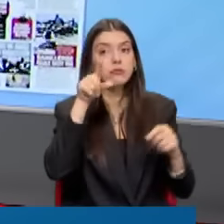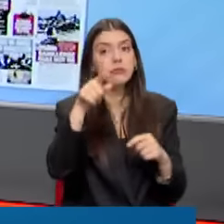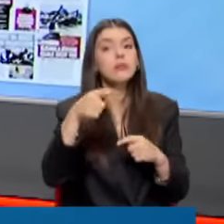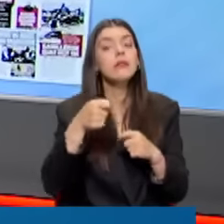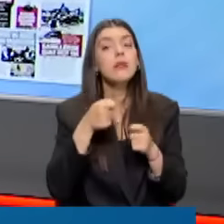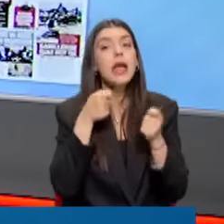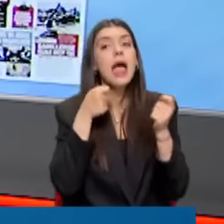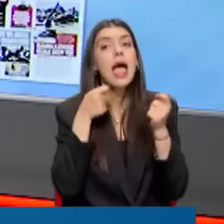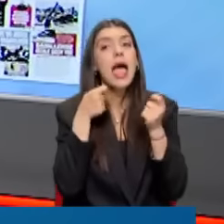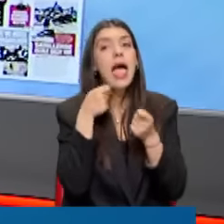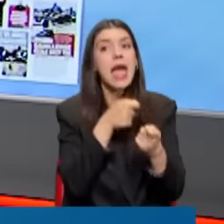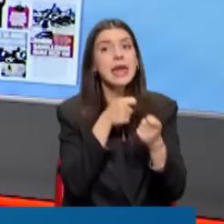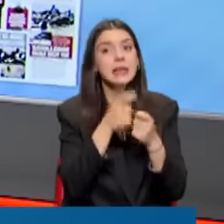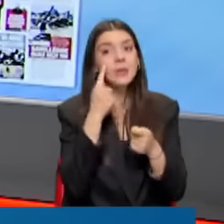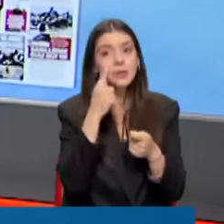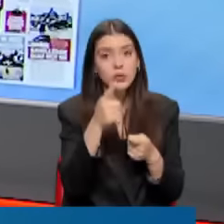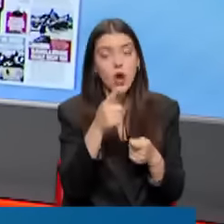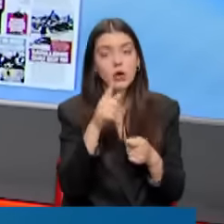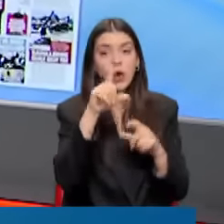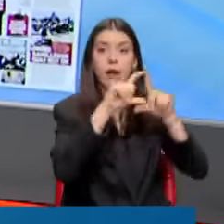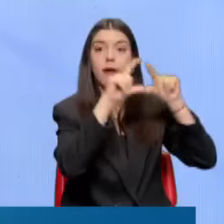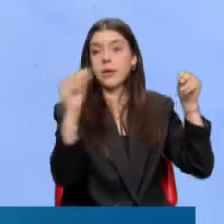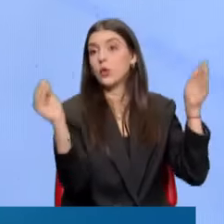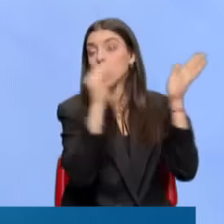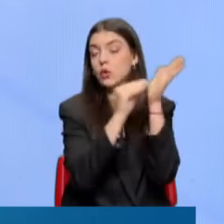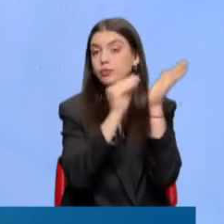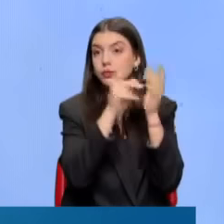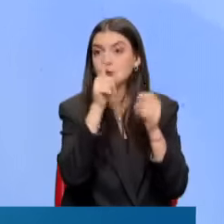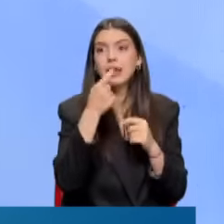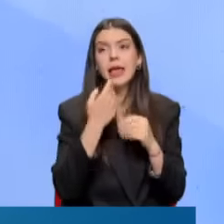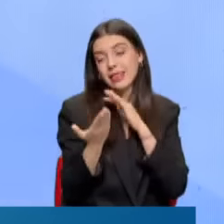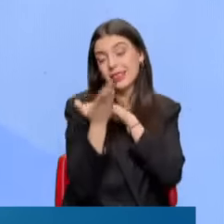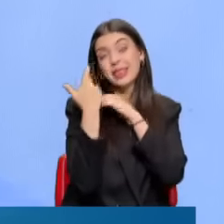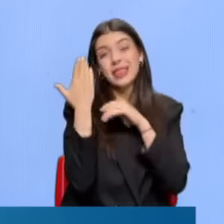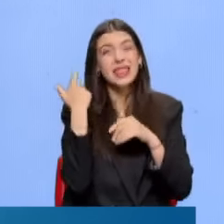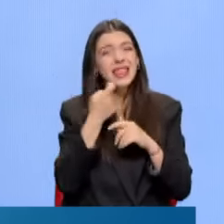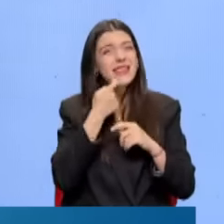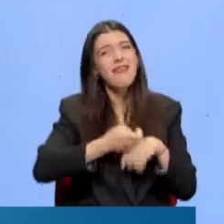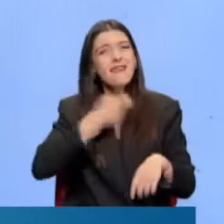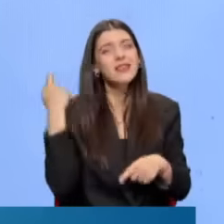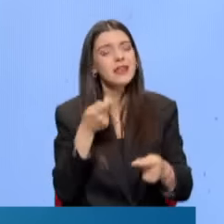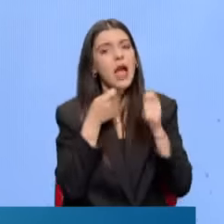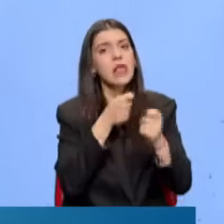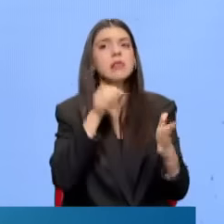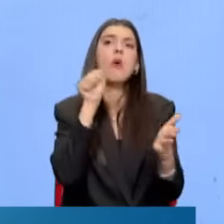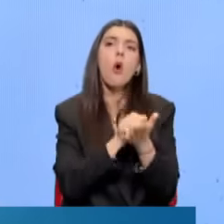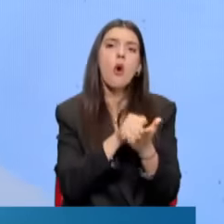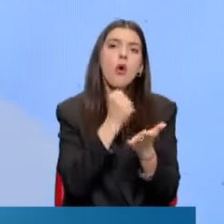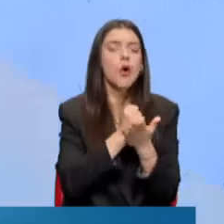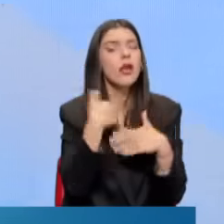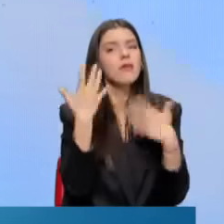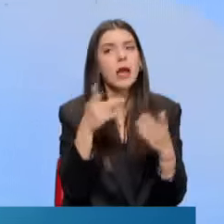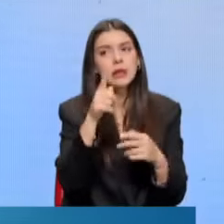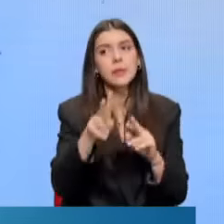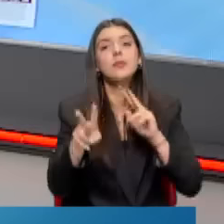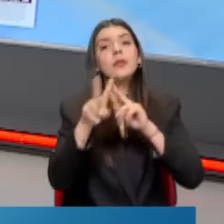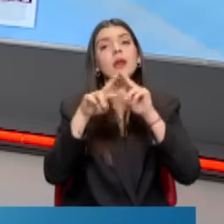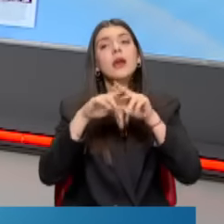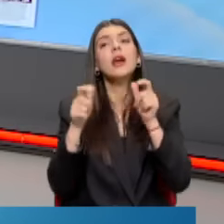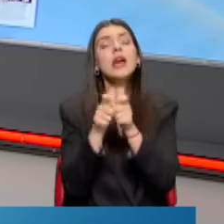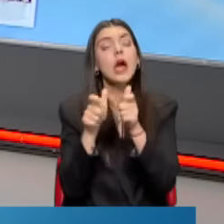eğitim müfredatı ile ilgili bir manşetle çıkıyor gerici eğitim onaylandı demiş kamu son haber